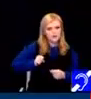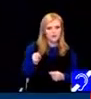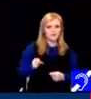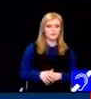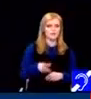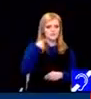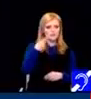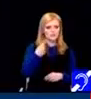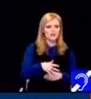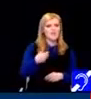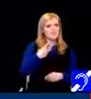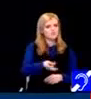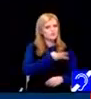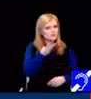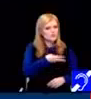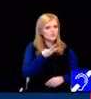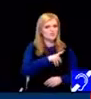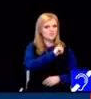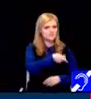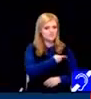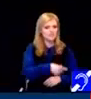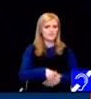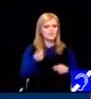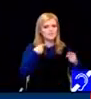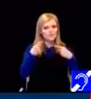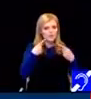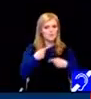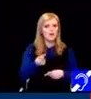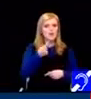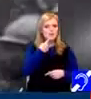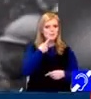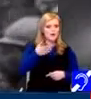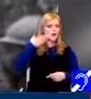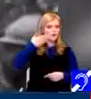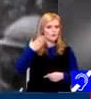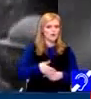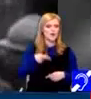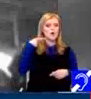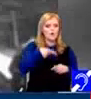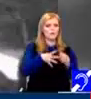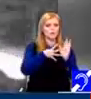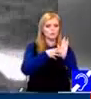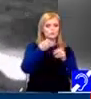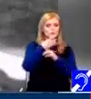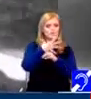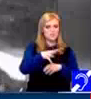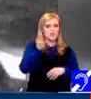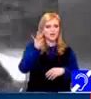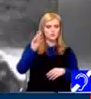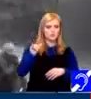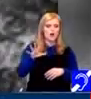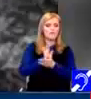prieteni spunea că așa aș dori ca să vorbesc în limba română. În 1915, Vasile Țanțu a